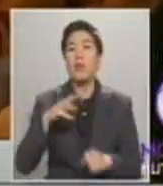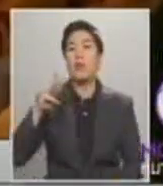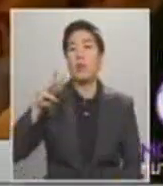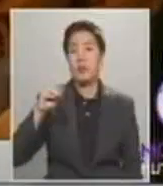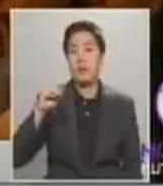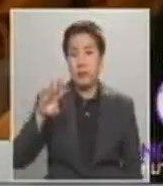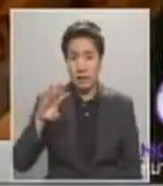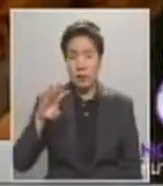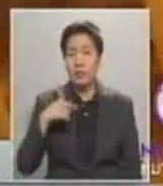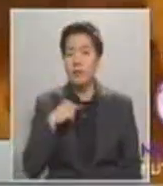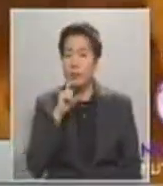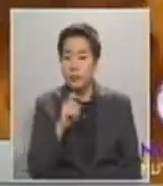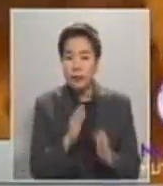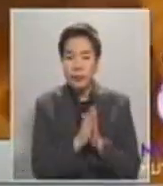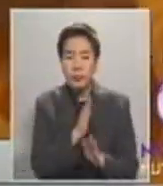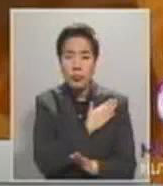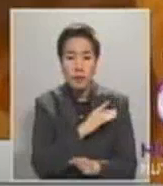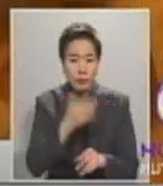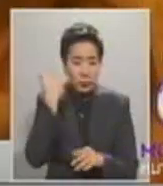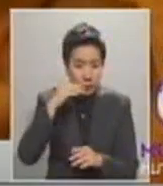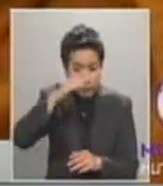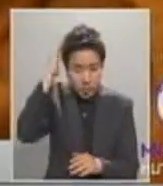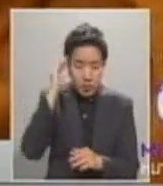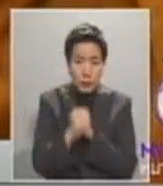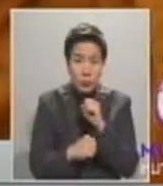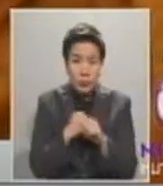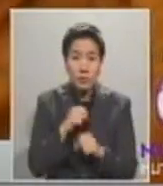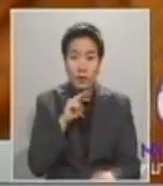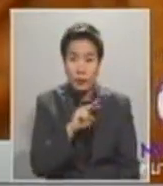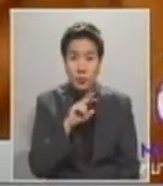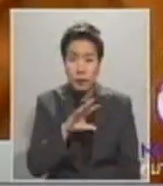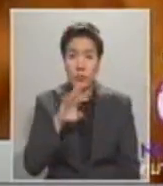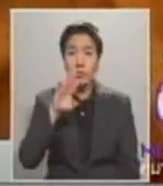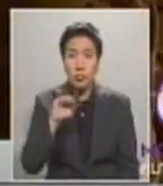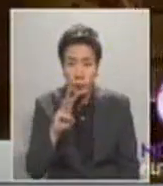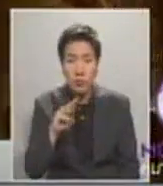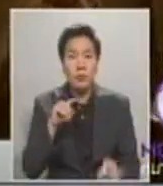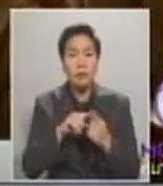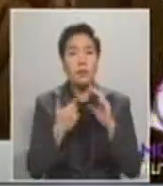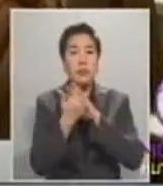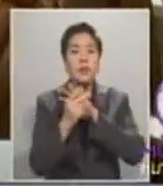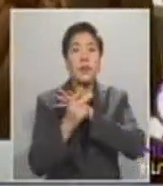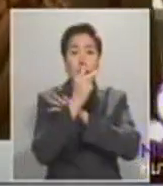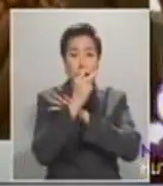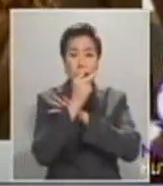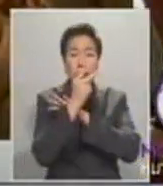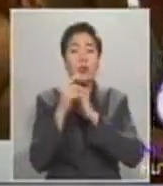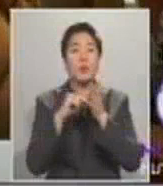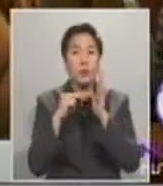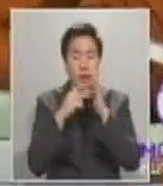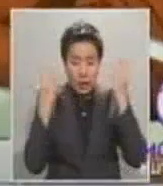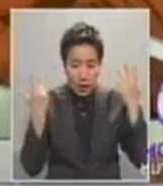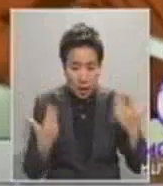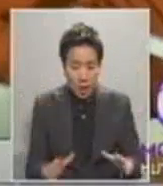นะคะก็สอบถามได้ว่าบวชเมื่อปี2546ที่วัดแห่งหนึ่งที่จังหวัดกาฬสินธุ์นะคะก็บ